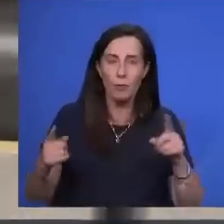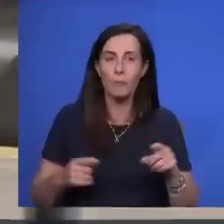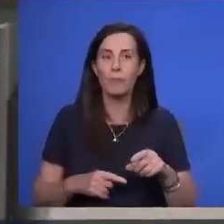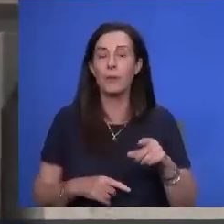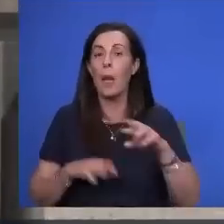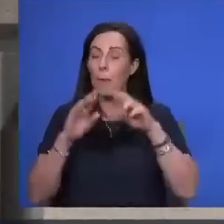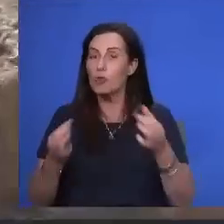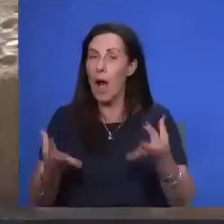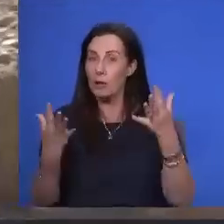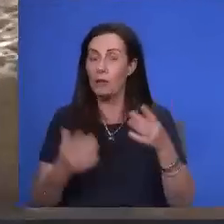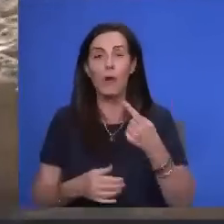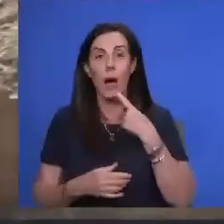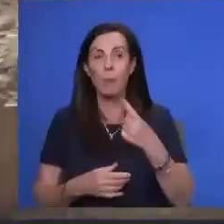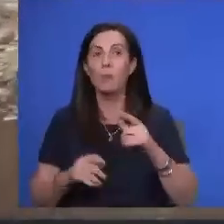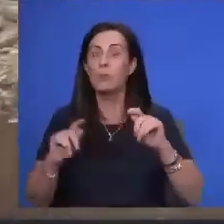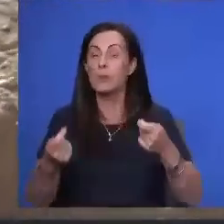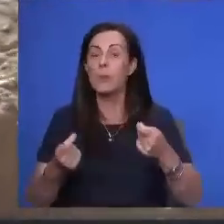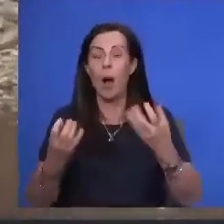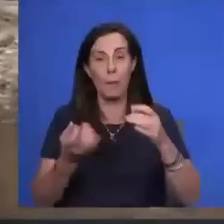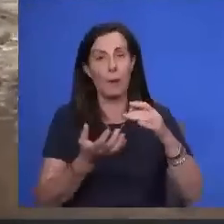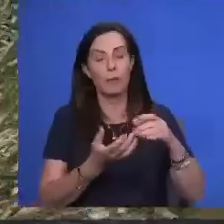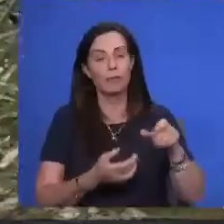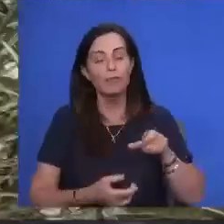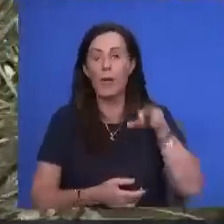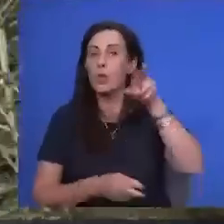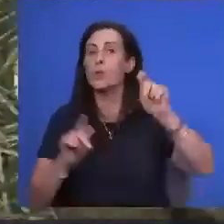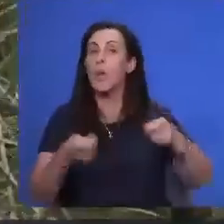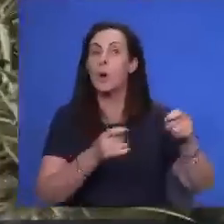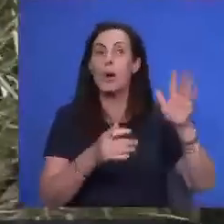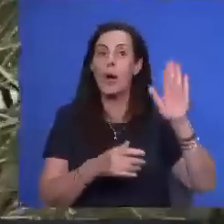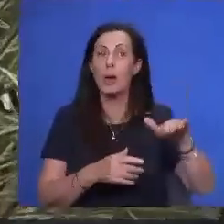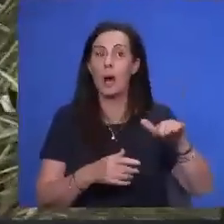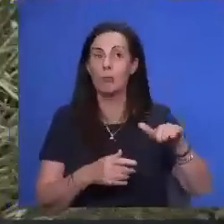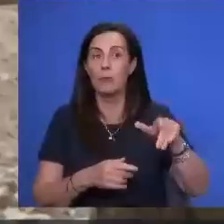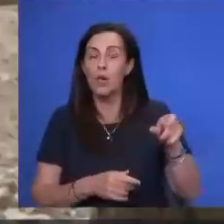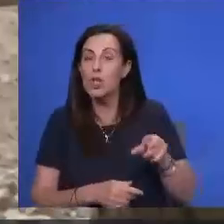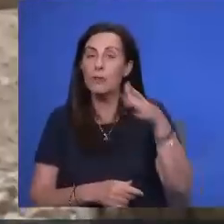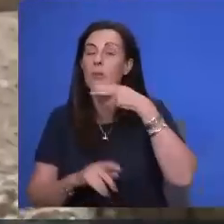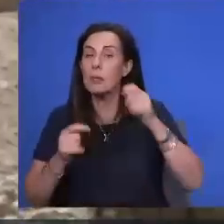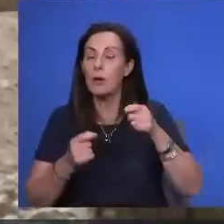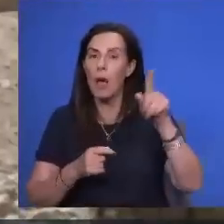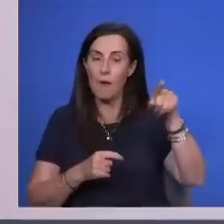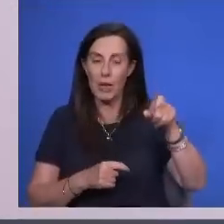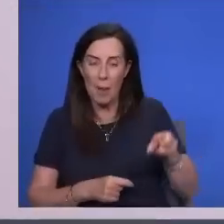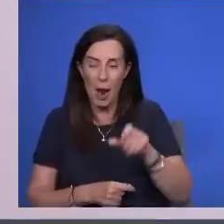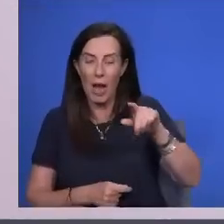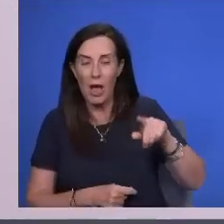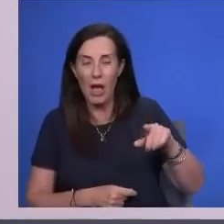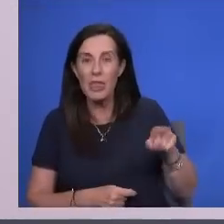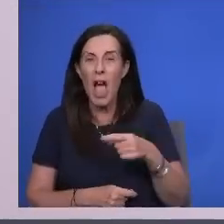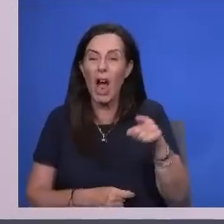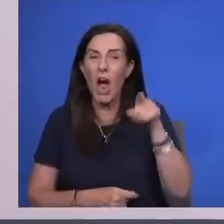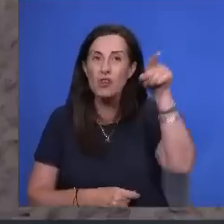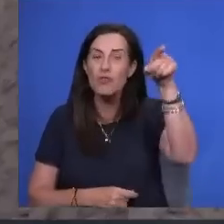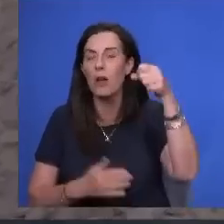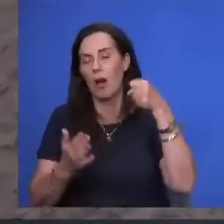הטבע והגנים הודיעו על סגירה של שורה של מסלולי טיול, בהם מקטע של שביל ישראל ושביל הנחה שעולה למצדה,